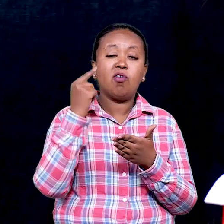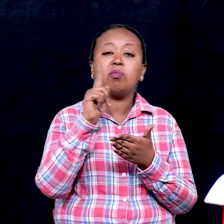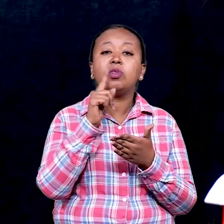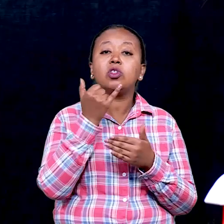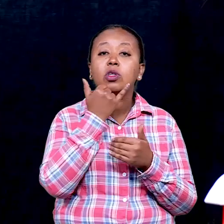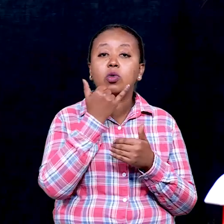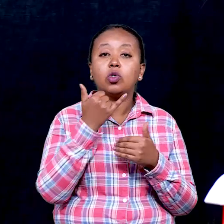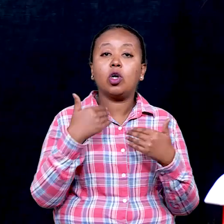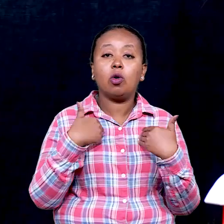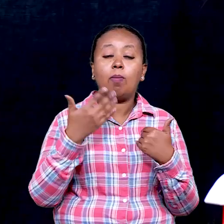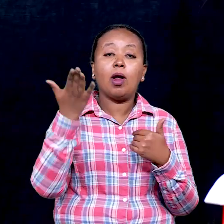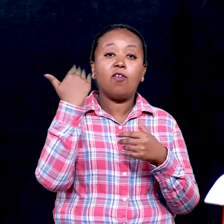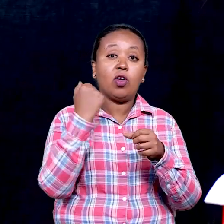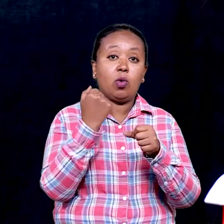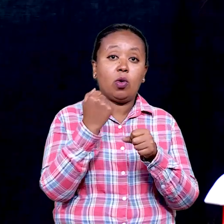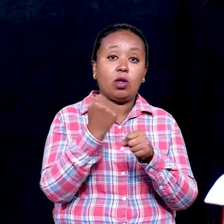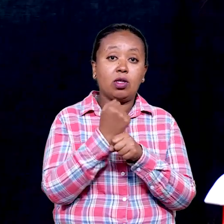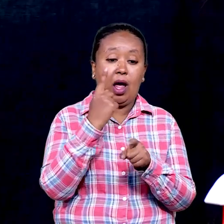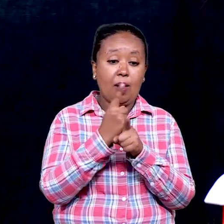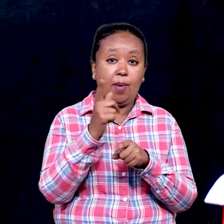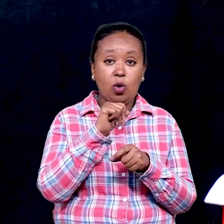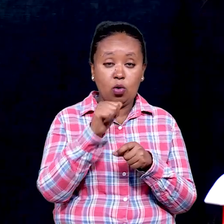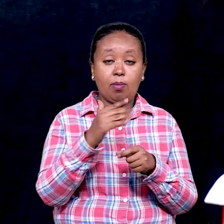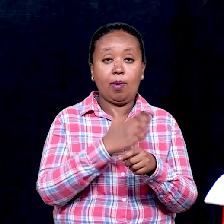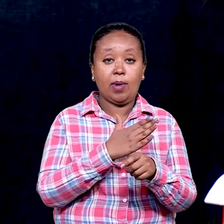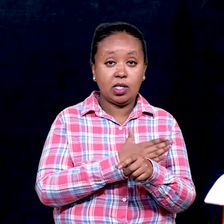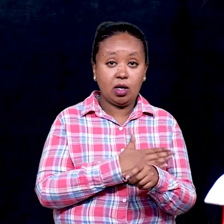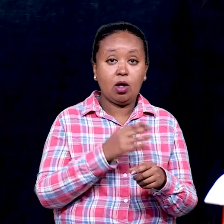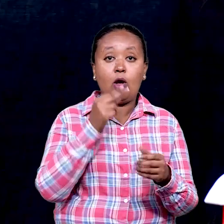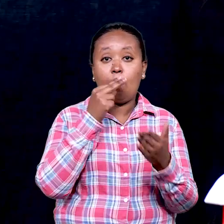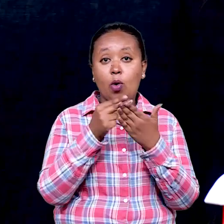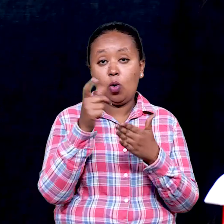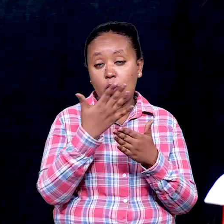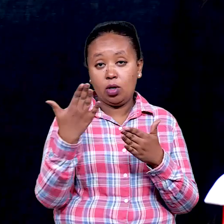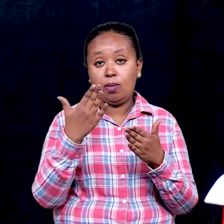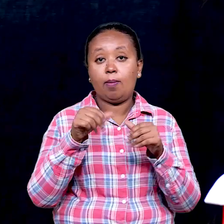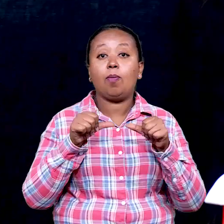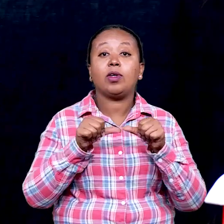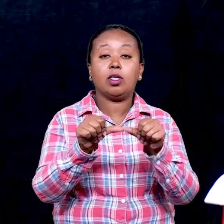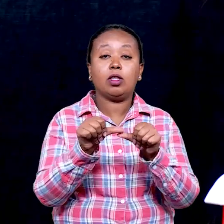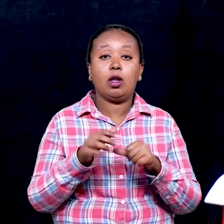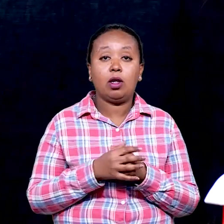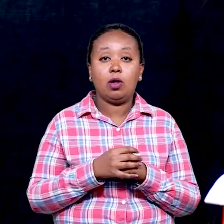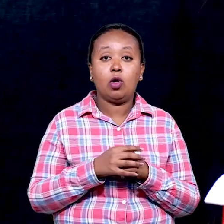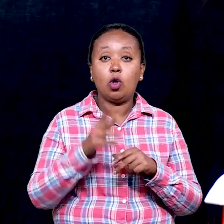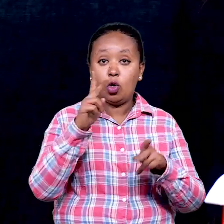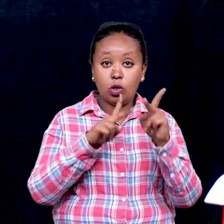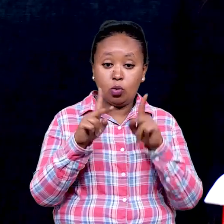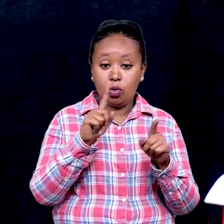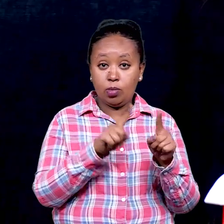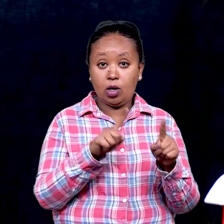ስህተቶች፣ ባለፈው የሰራነው አግባብ ያልሆነውን ነገር በማስተካከል በጎ የሆነውን ነገር በማስቀጠል ህዝቡንም